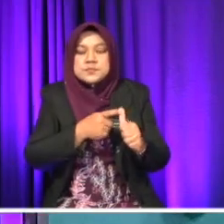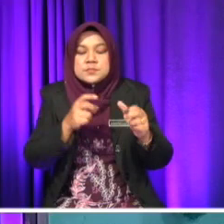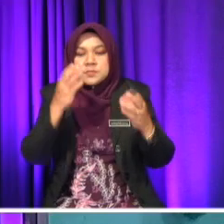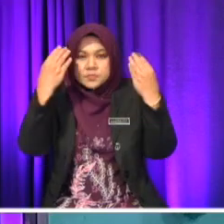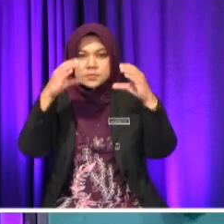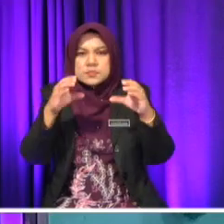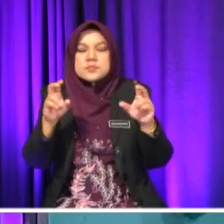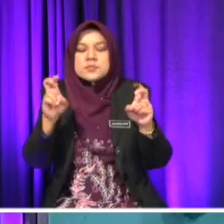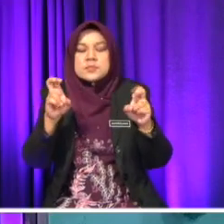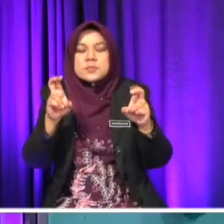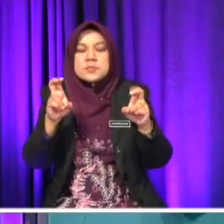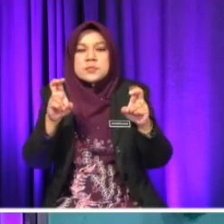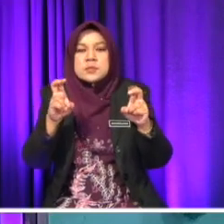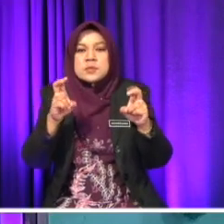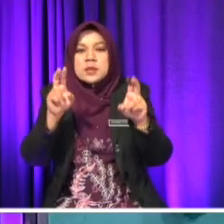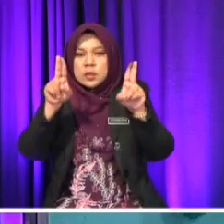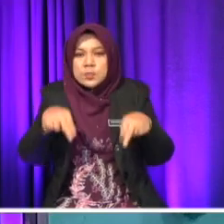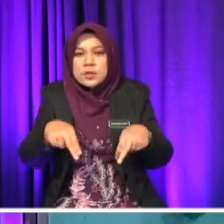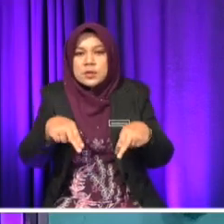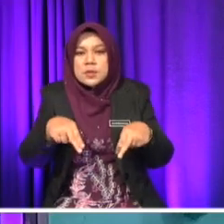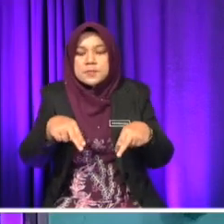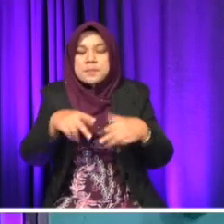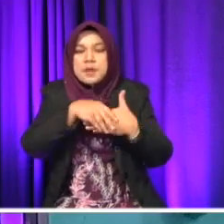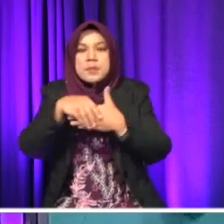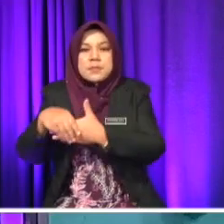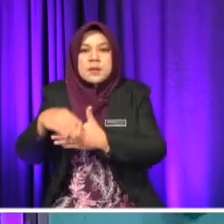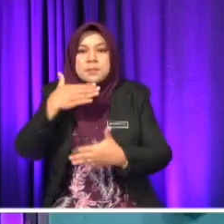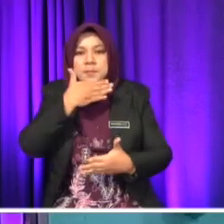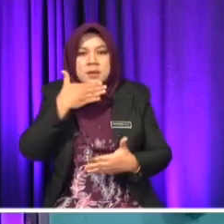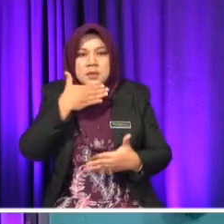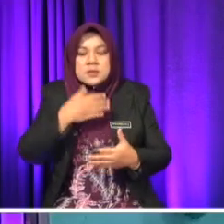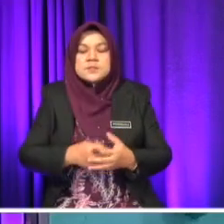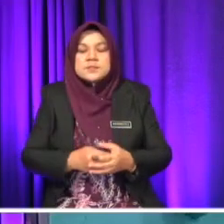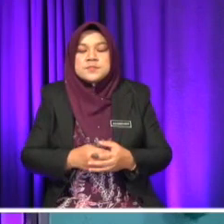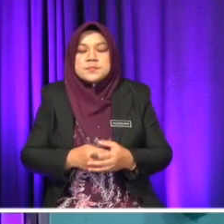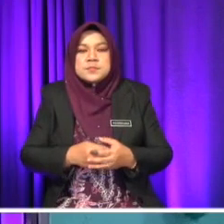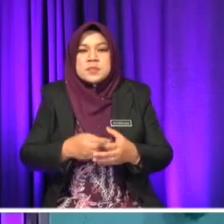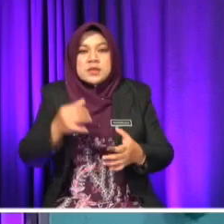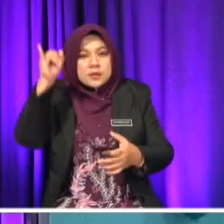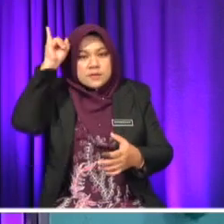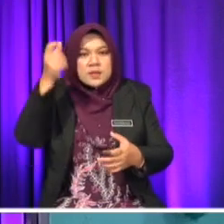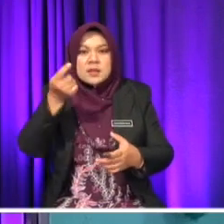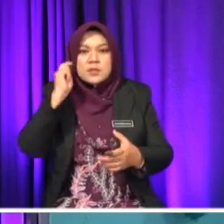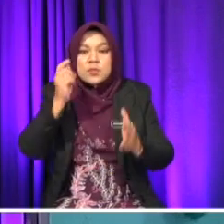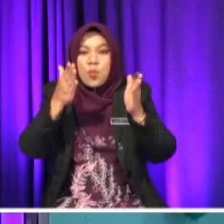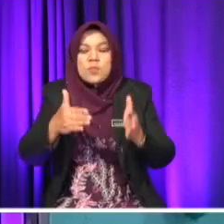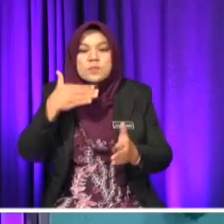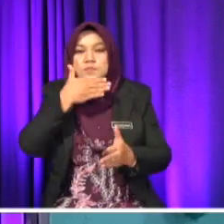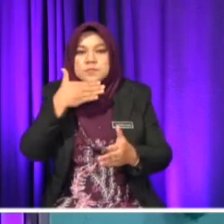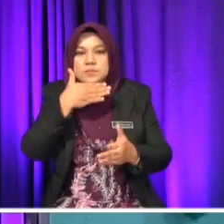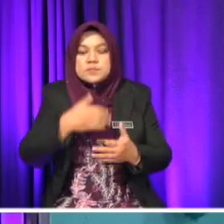Wibawa pemimpin beliau ya merupakan gulungan beliau